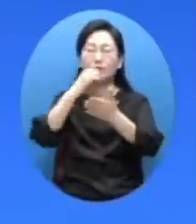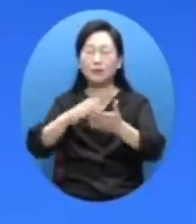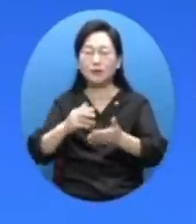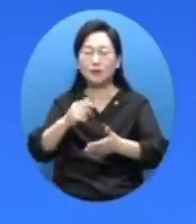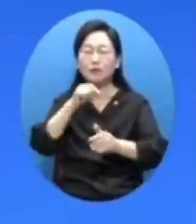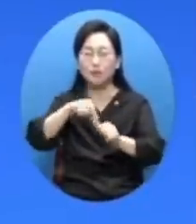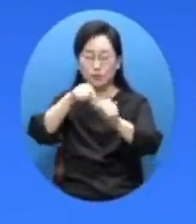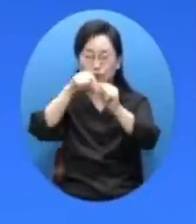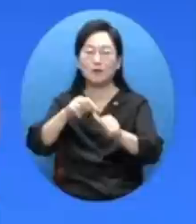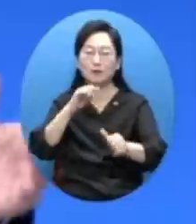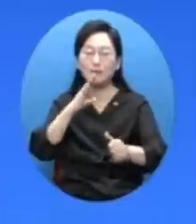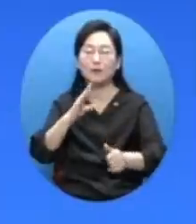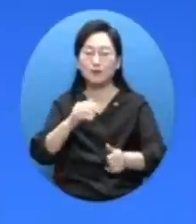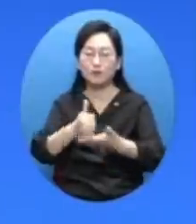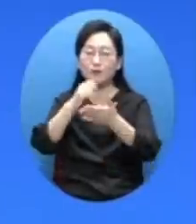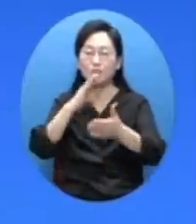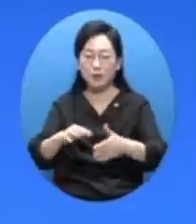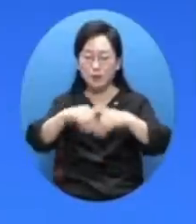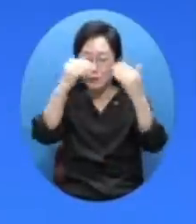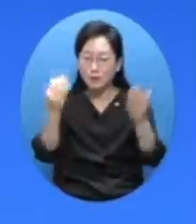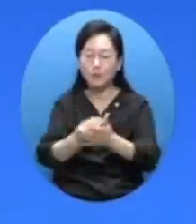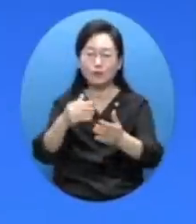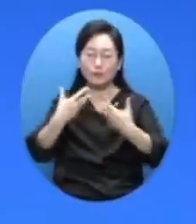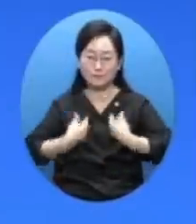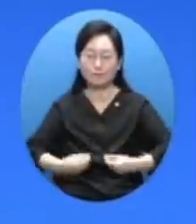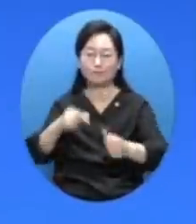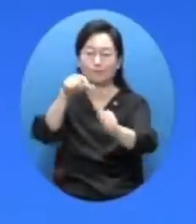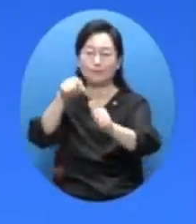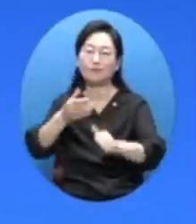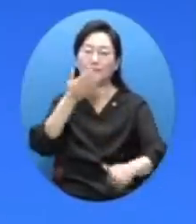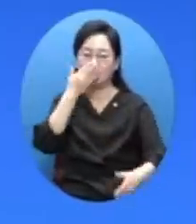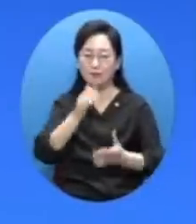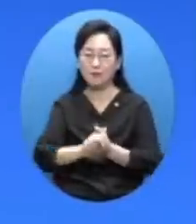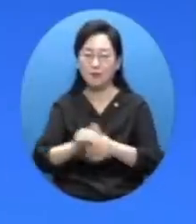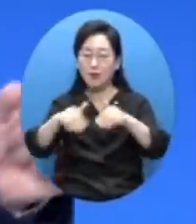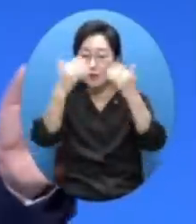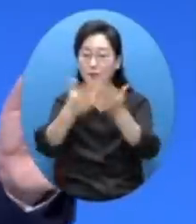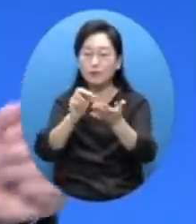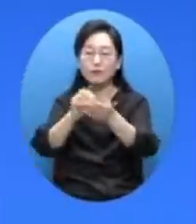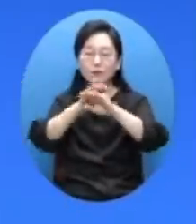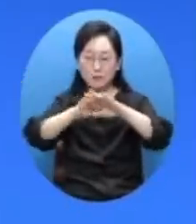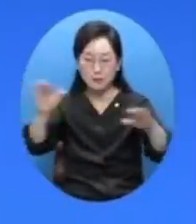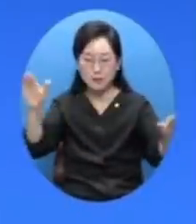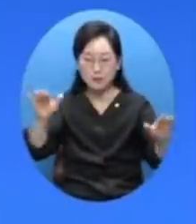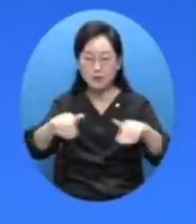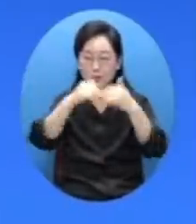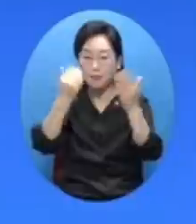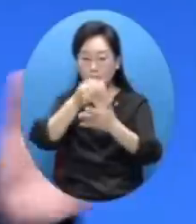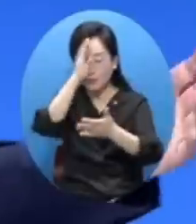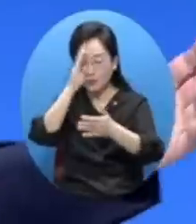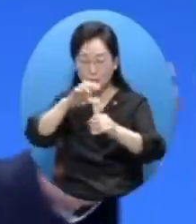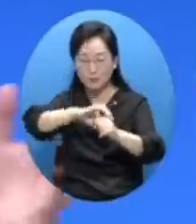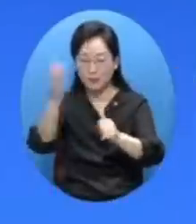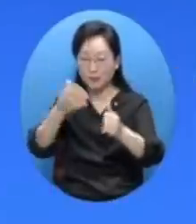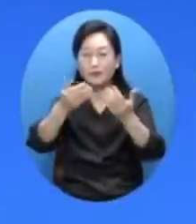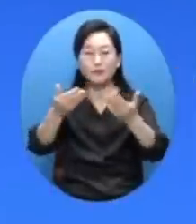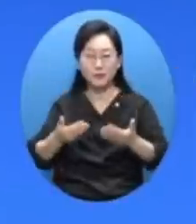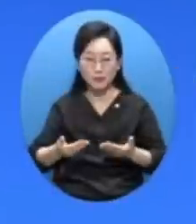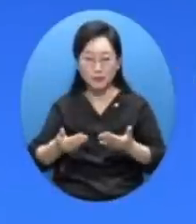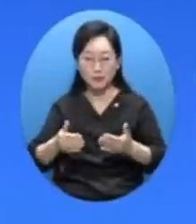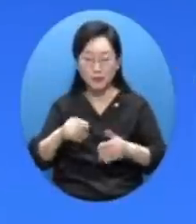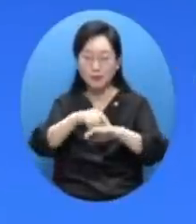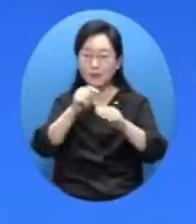오직 주님만이 우리 모든 젊어서 건져 주리고 있습니다 모든 문제를 해결해 주시고 모든 질병에서 너랑 맞게 해 주시고